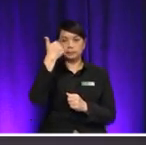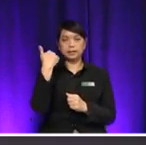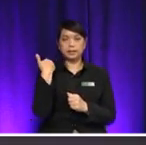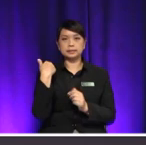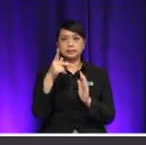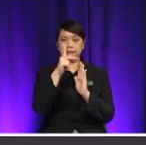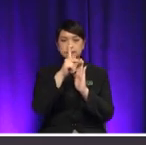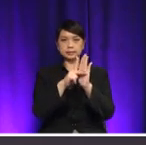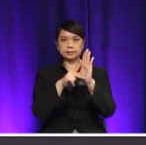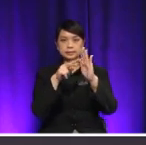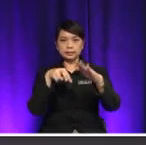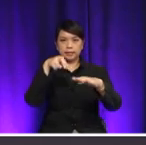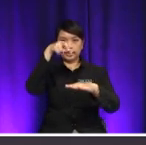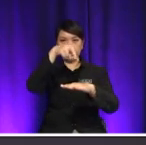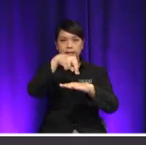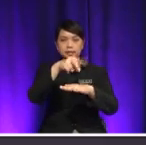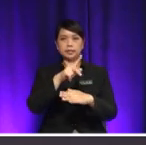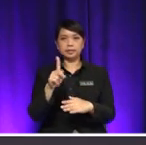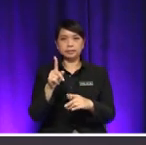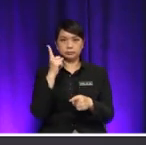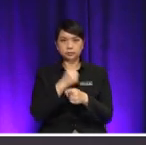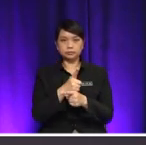Kenapa kenaikan Kenapa